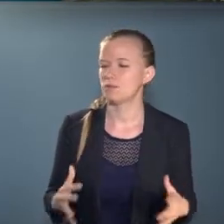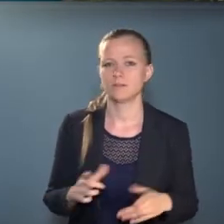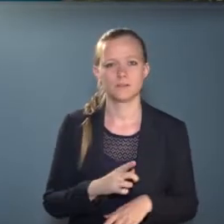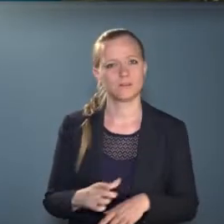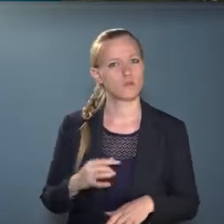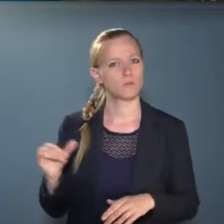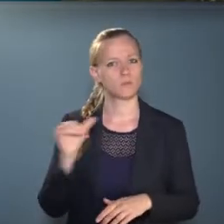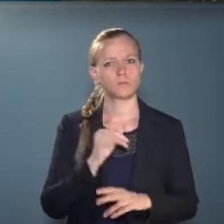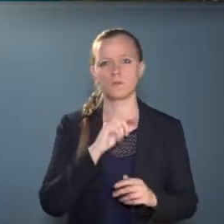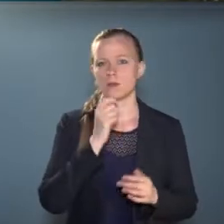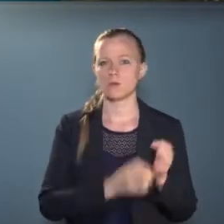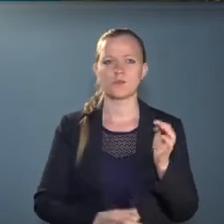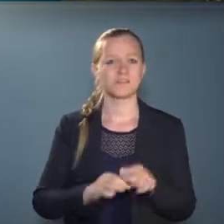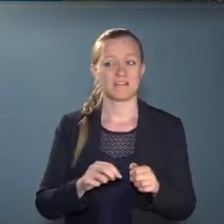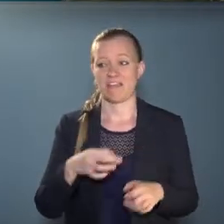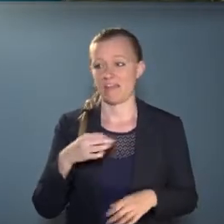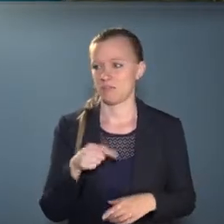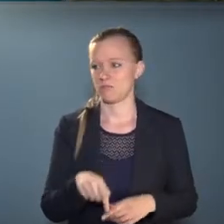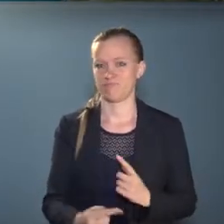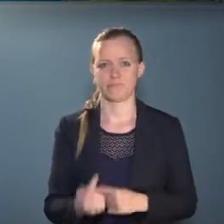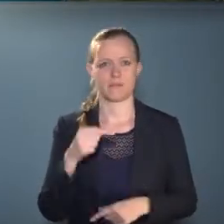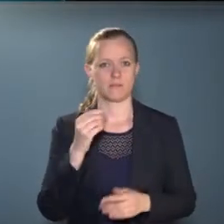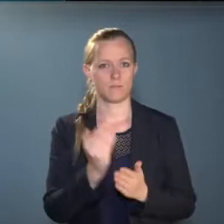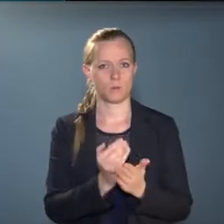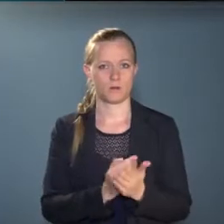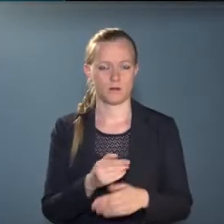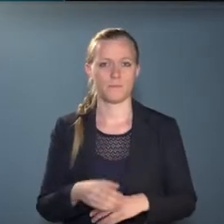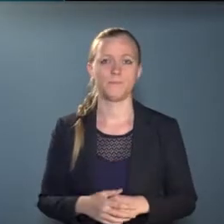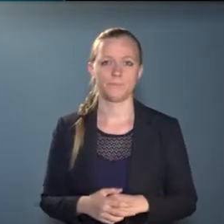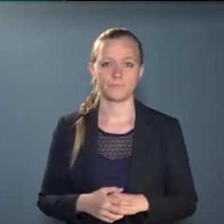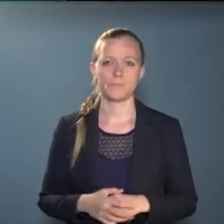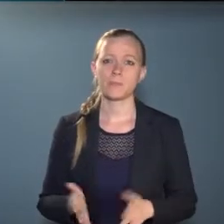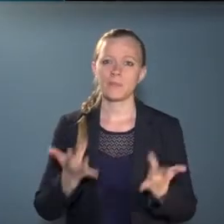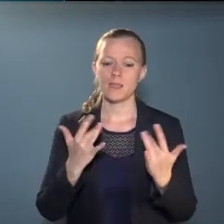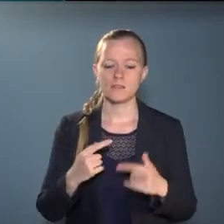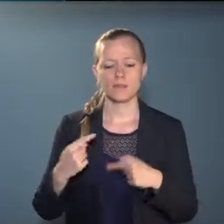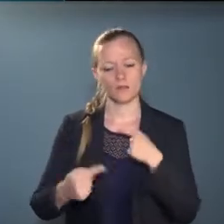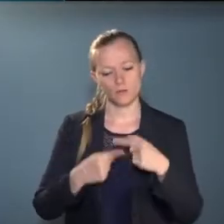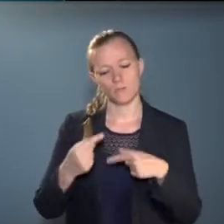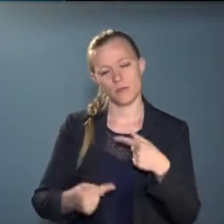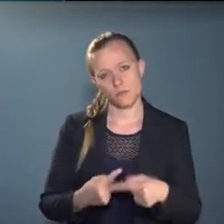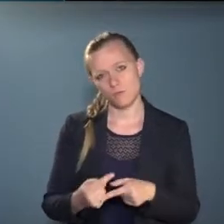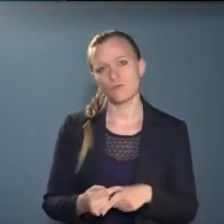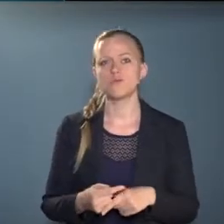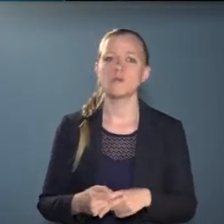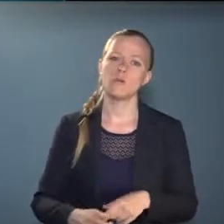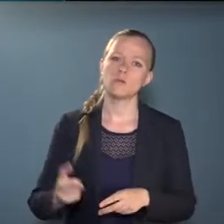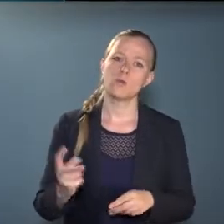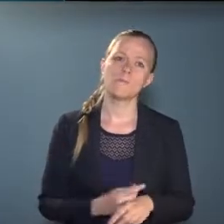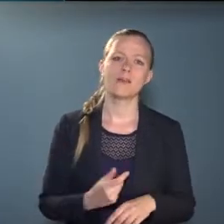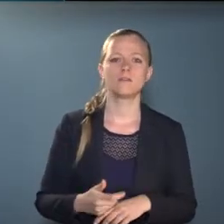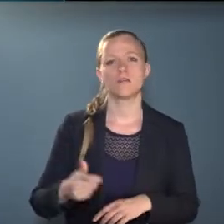csak Budapesten, Magyarországon is szinte egyedülállóvá teszi ezt a programot. A helyszín hagyományosan a Kőbányai Óhegy